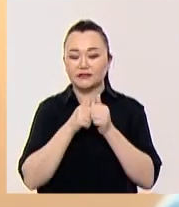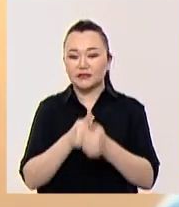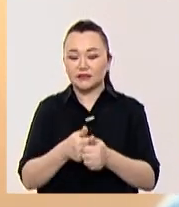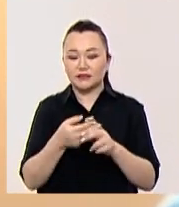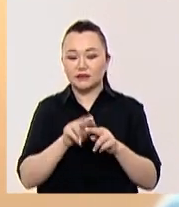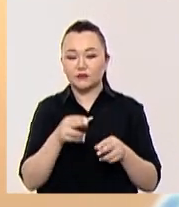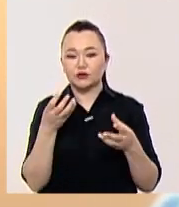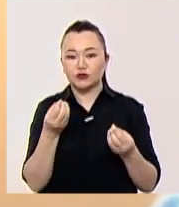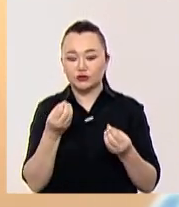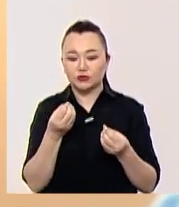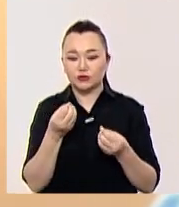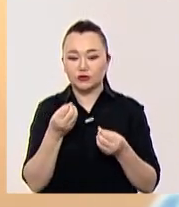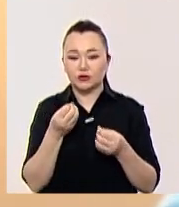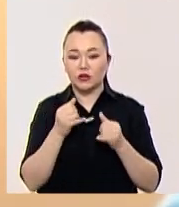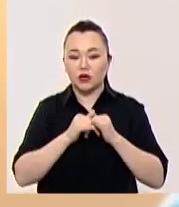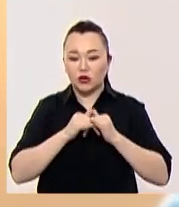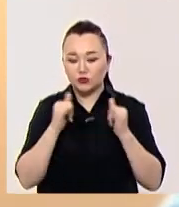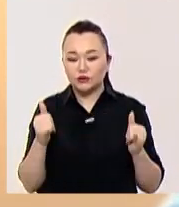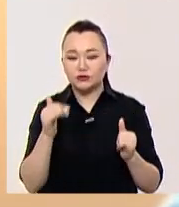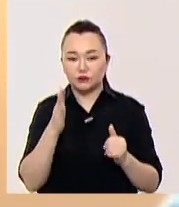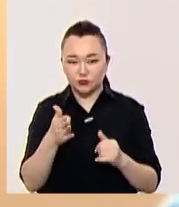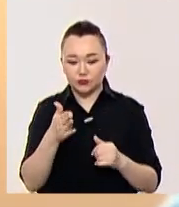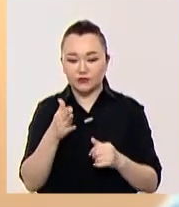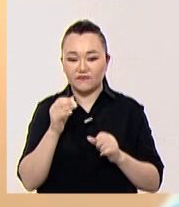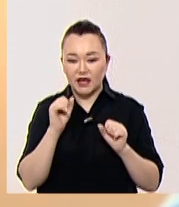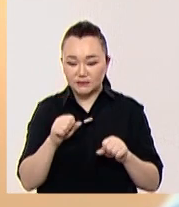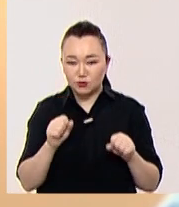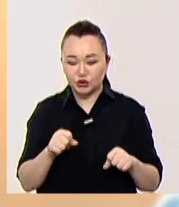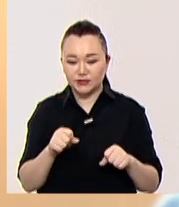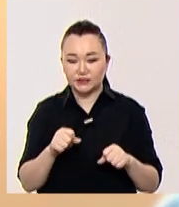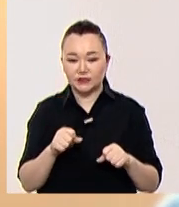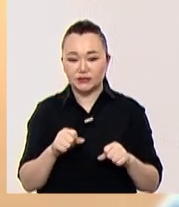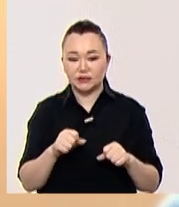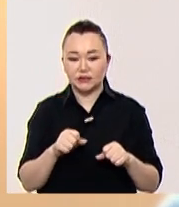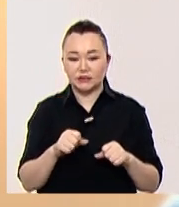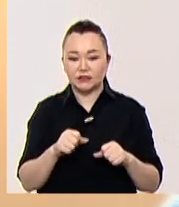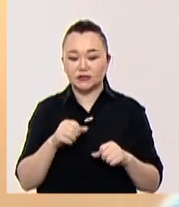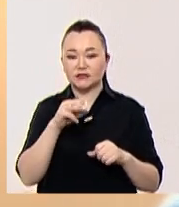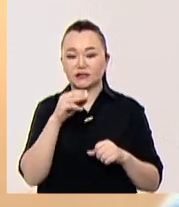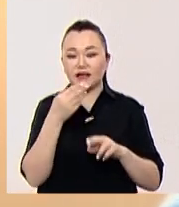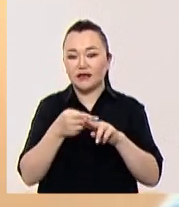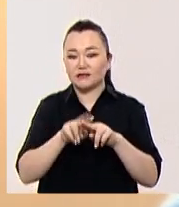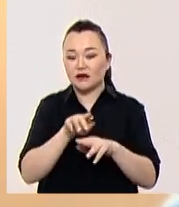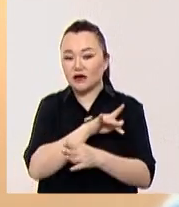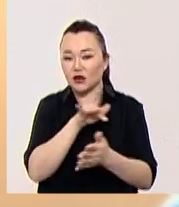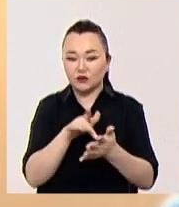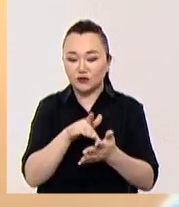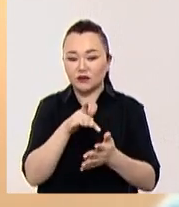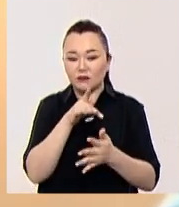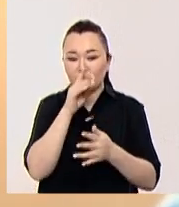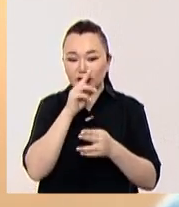это еще и усилит возможности тех городов, которые в свое время